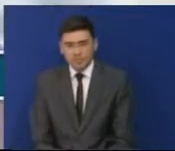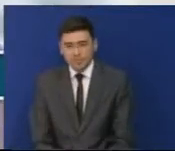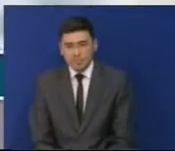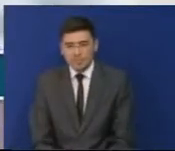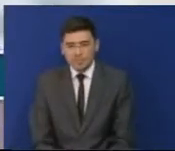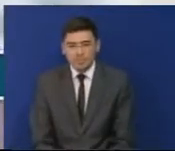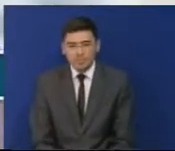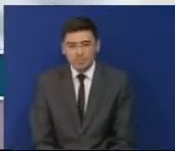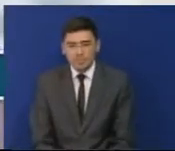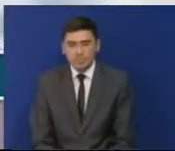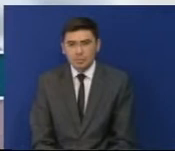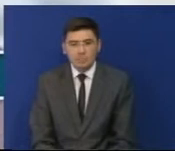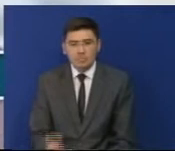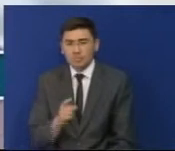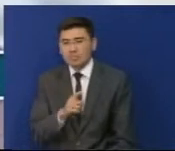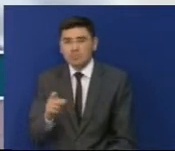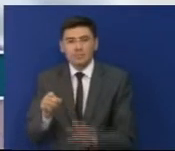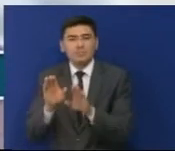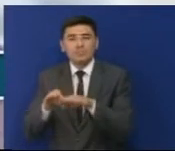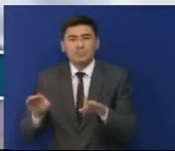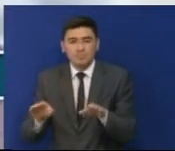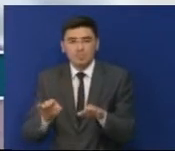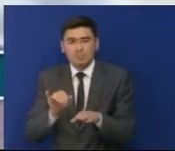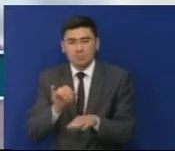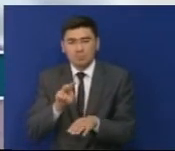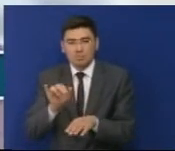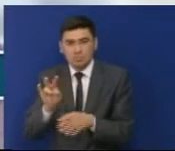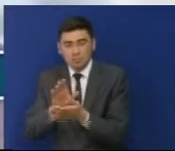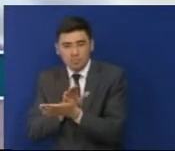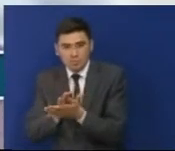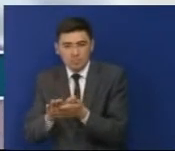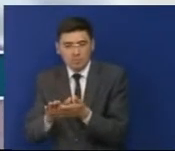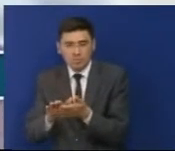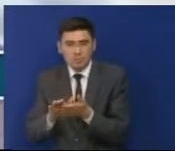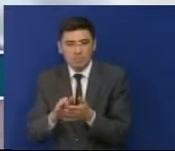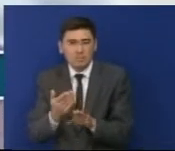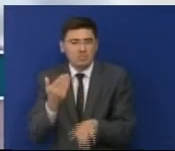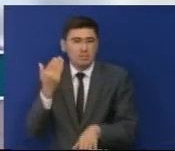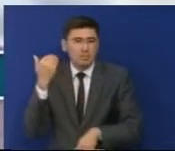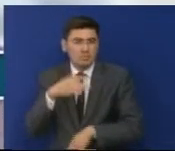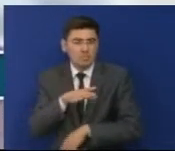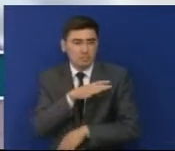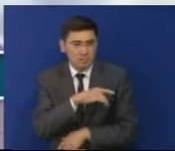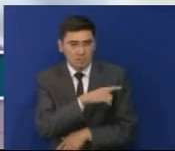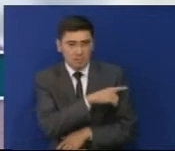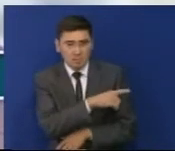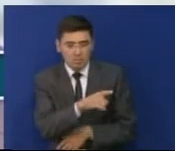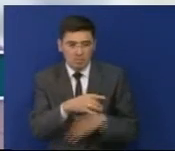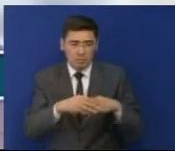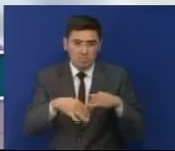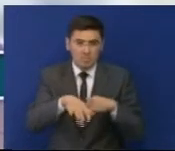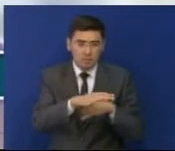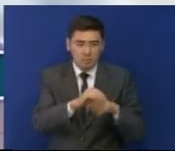ұландар, сіздер кешегі батыр бабаларының